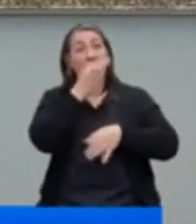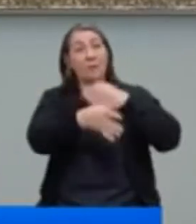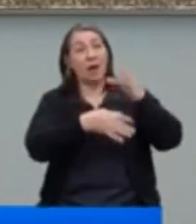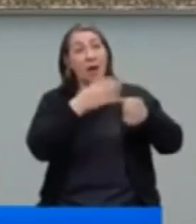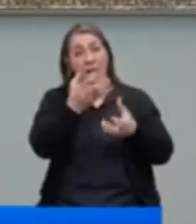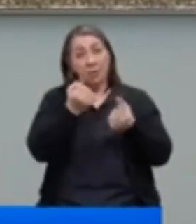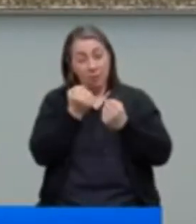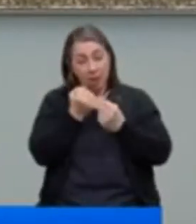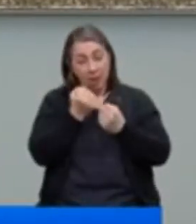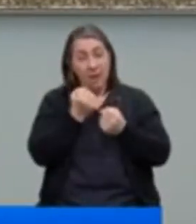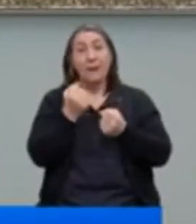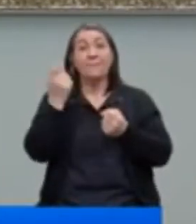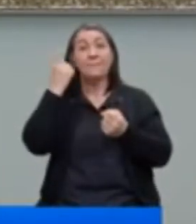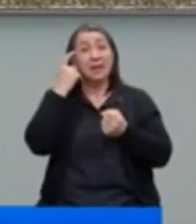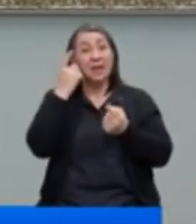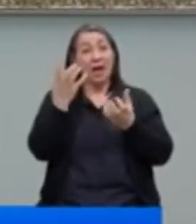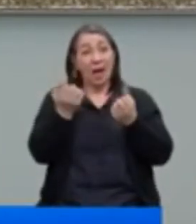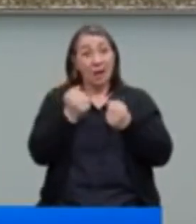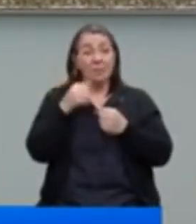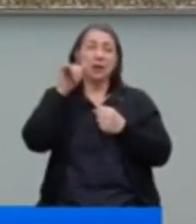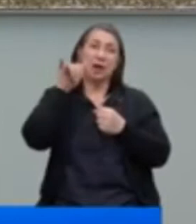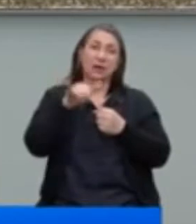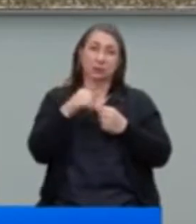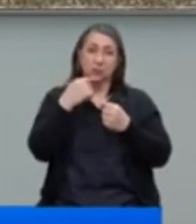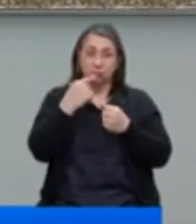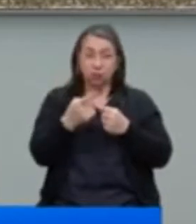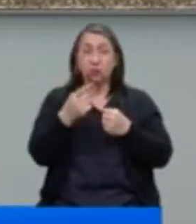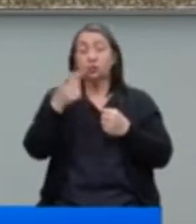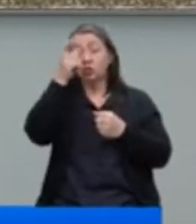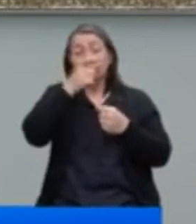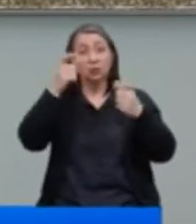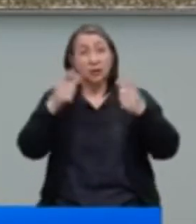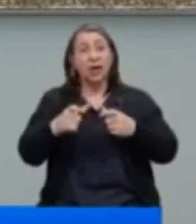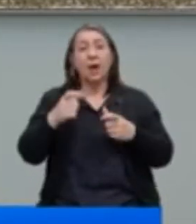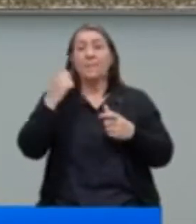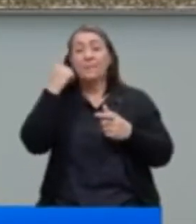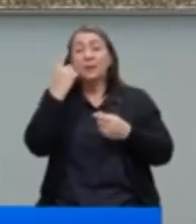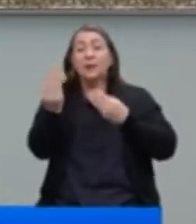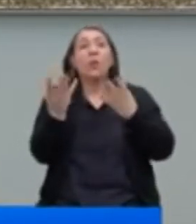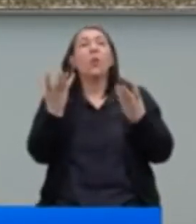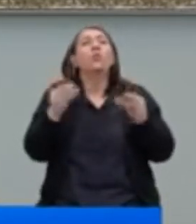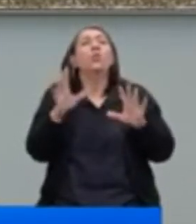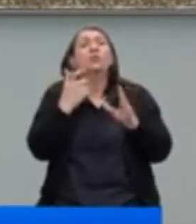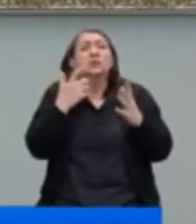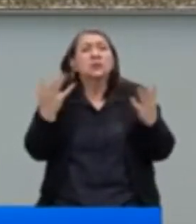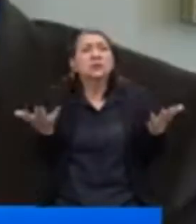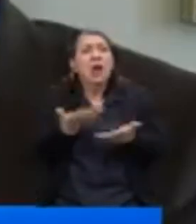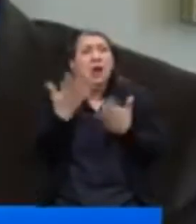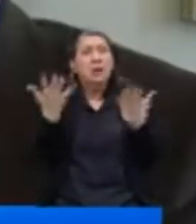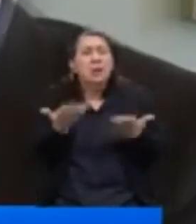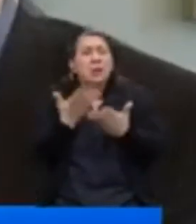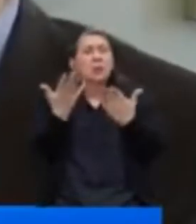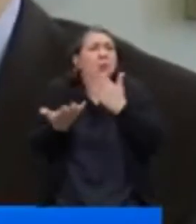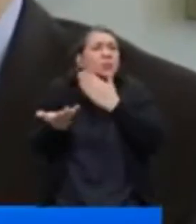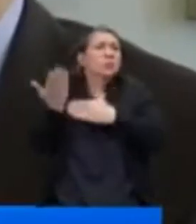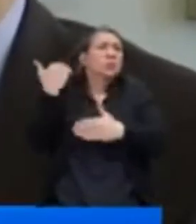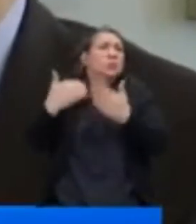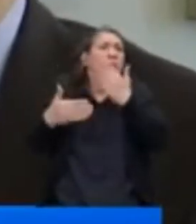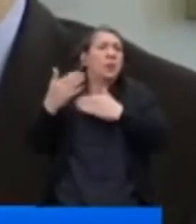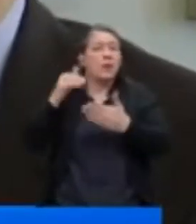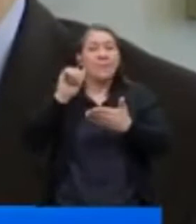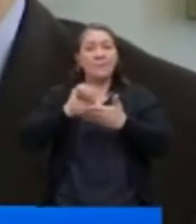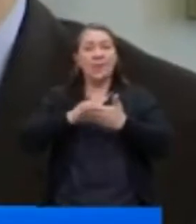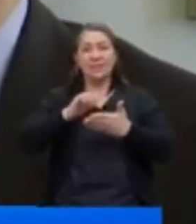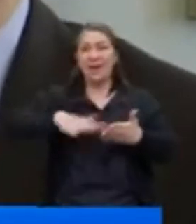alma, bilgi edinme hakkını anlıyoruz. Türkiye'de halk bilgilenemiyor, uzun yıllardır bilgilenemiyor. Genel Başkan medya